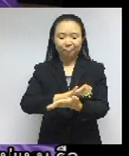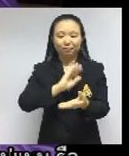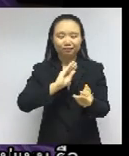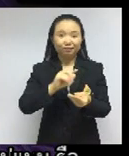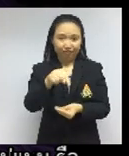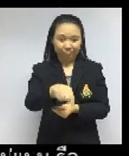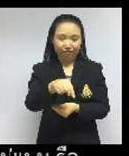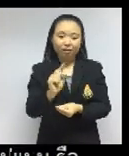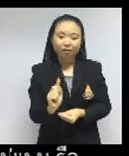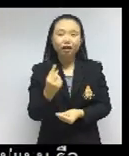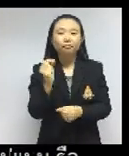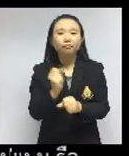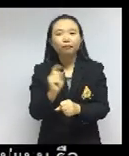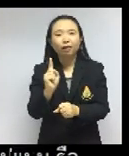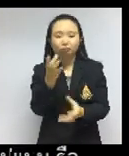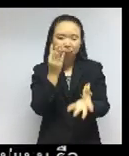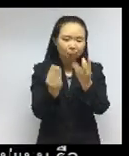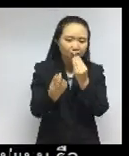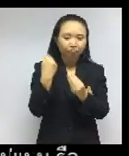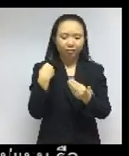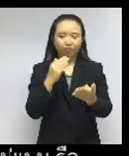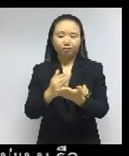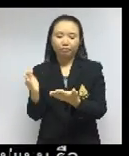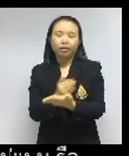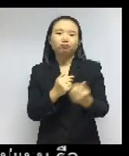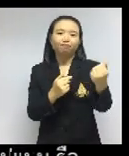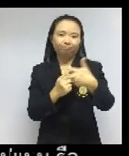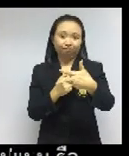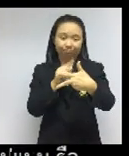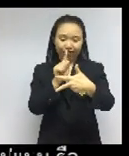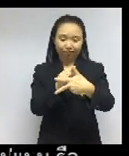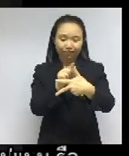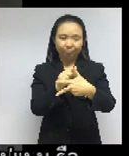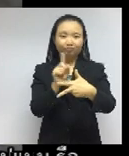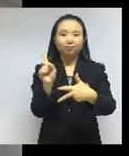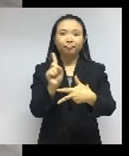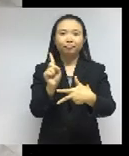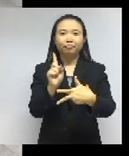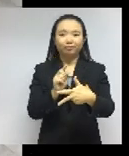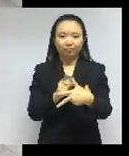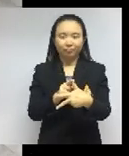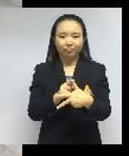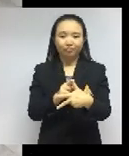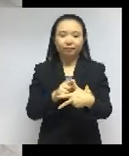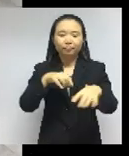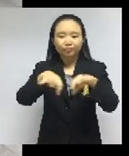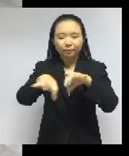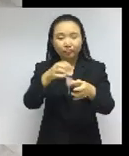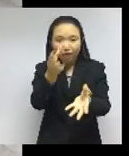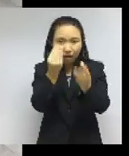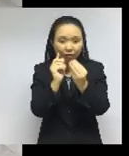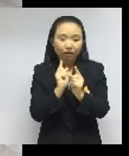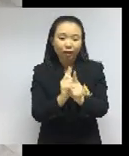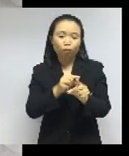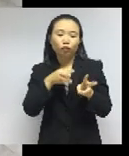โรงเรียนได้ดำเนินกิจกรรมการเรียนการสอน3รูปแบบคือ 1. การ